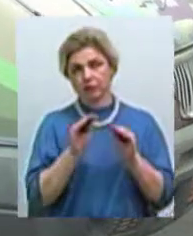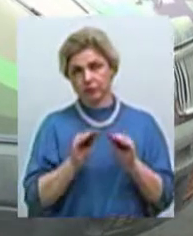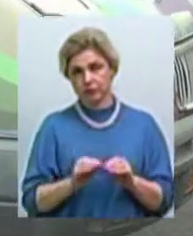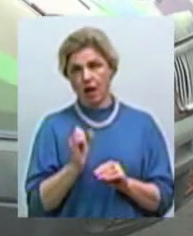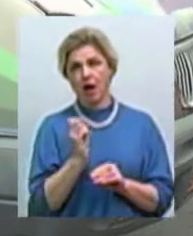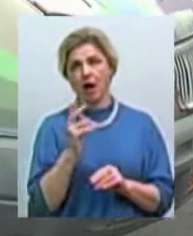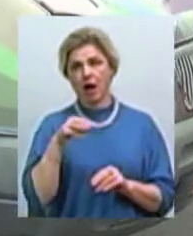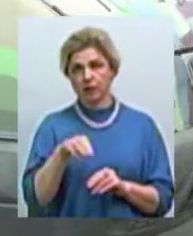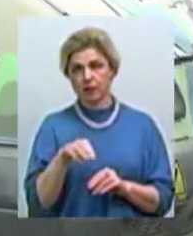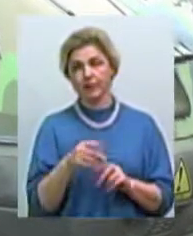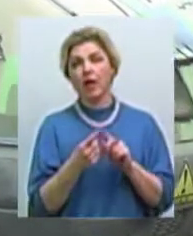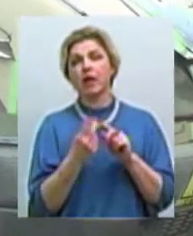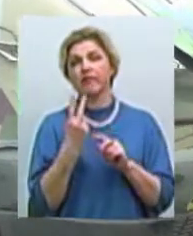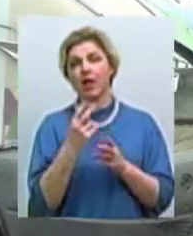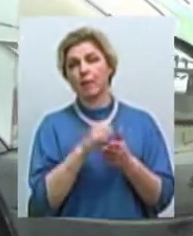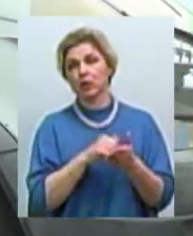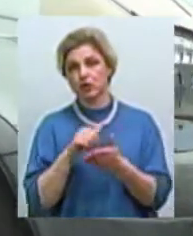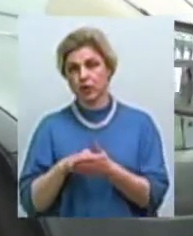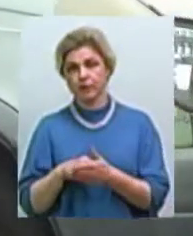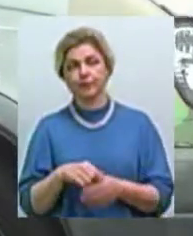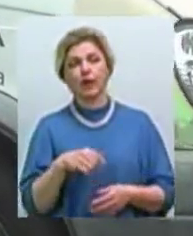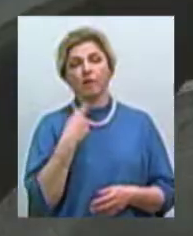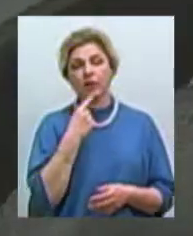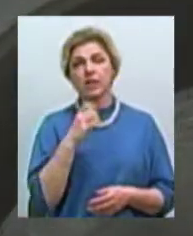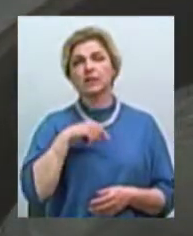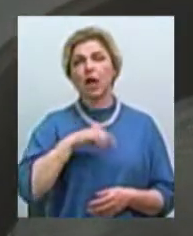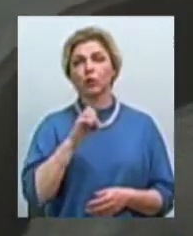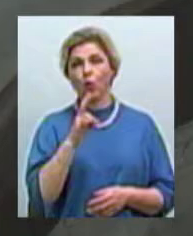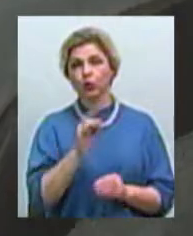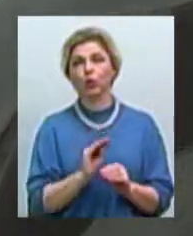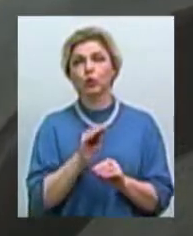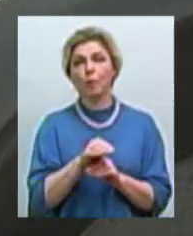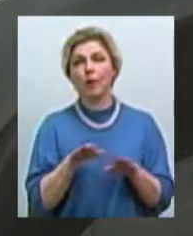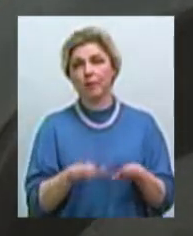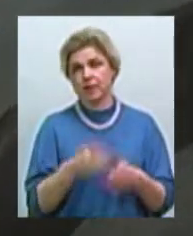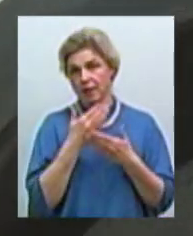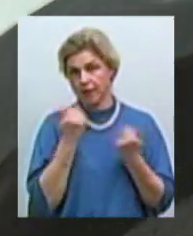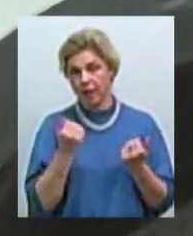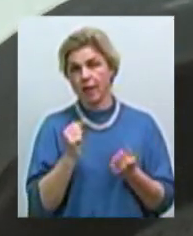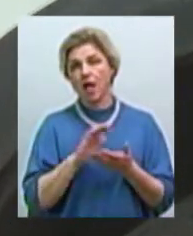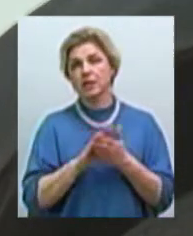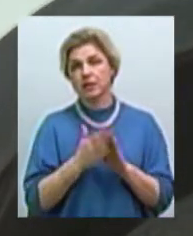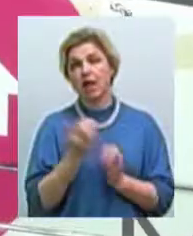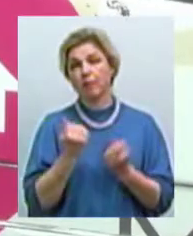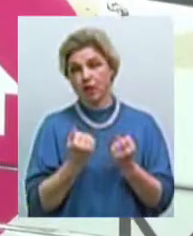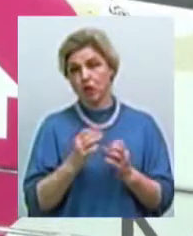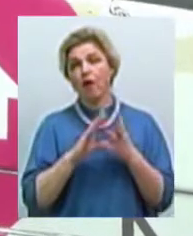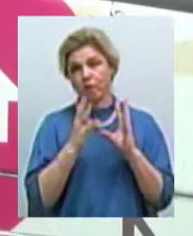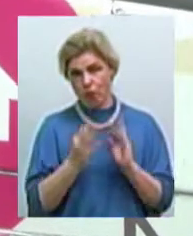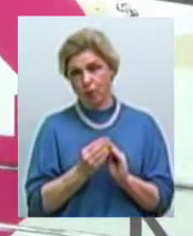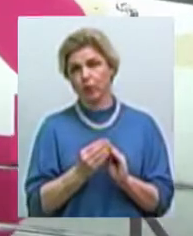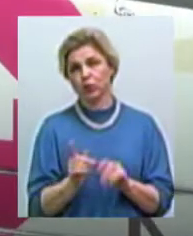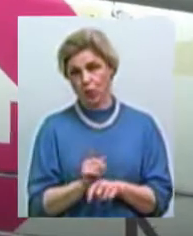обох приводів. Водій Олександр Фомін говорить, в салоні додаткового місця нема, просто пуф. А стан машини в цілому нормальний.